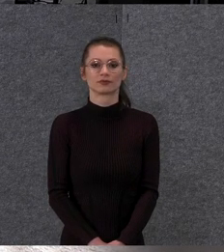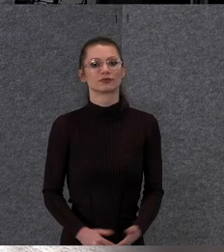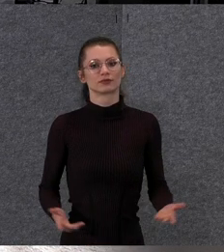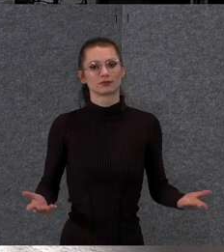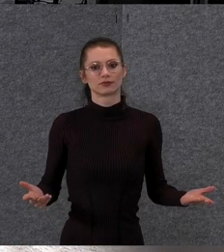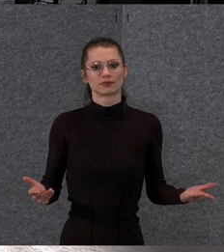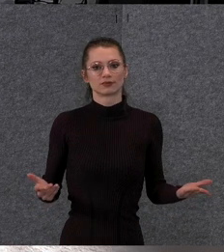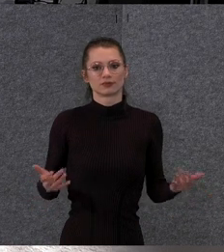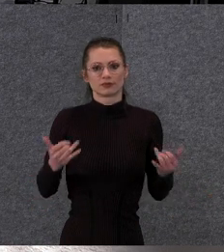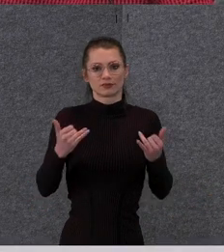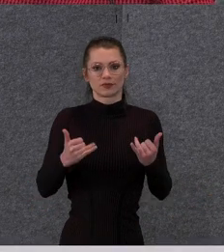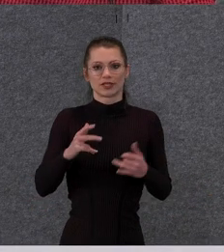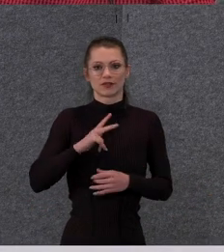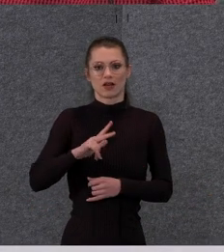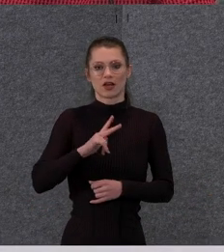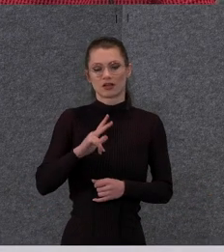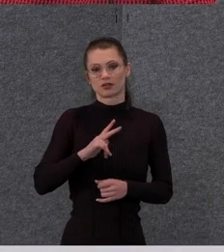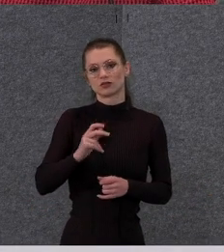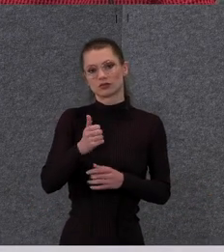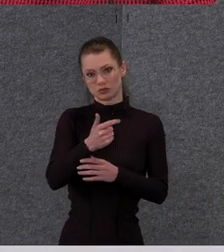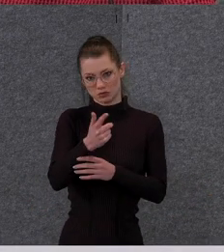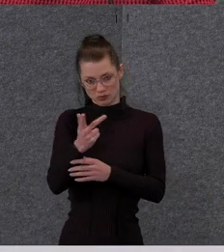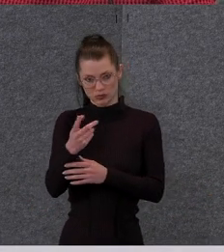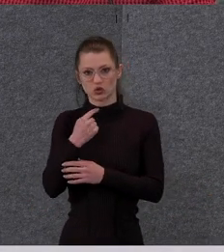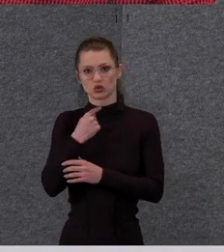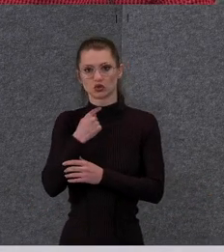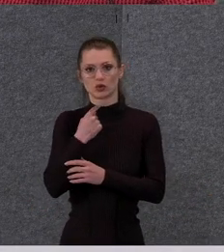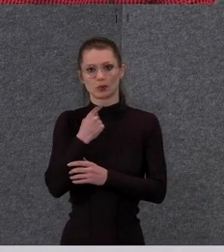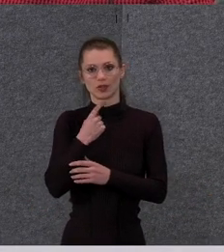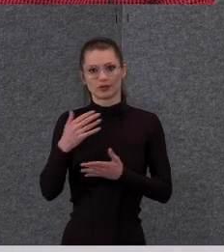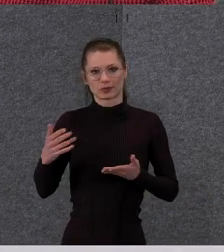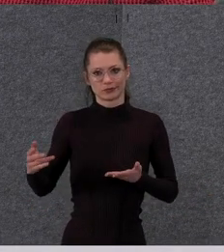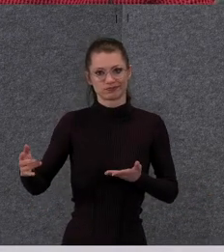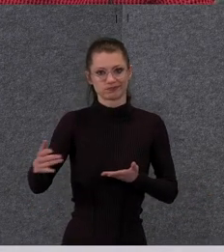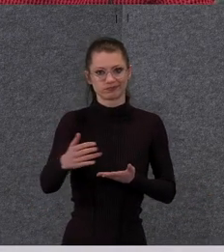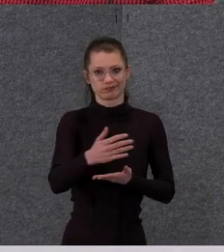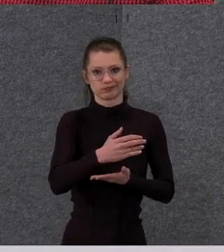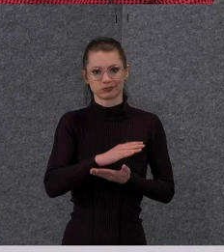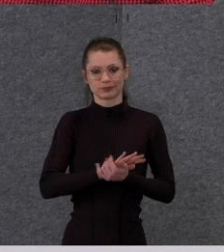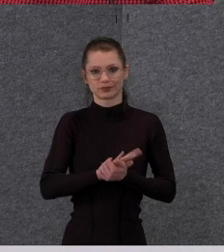Wir warten gerade darauf, dass noch weitere Stimmen eingehen.